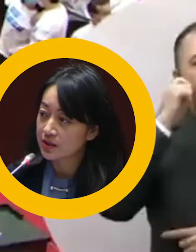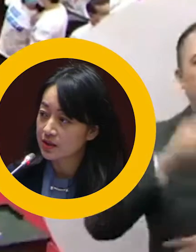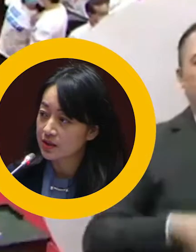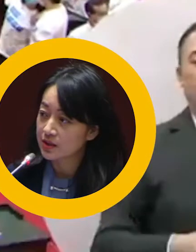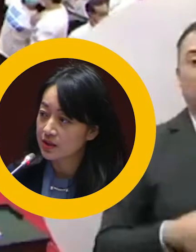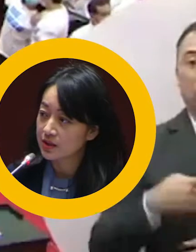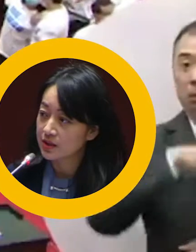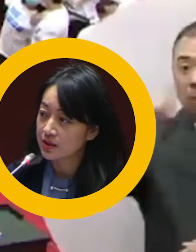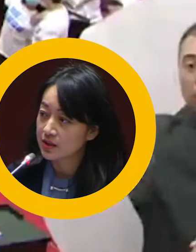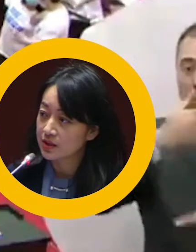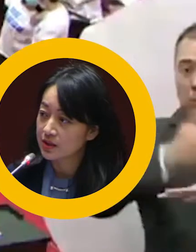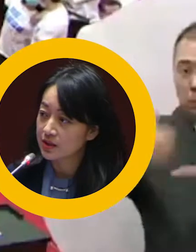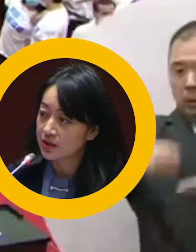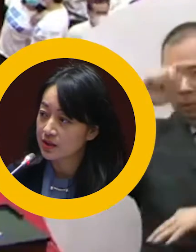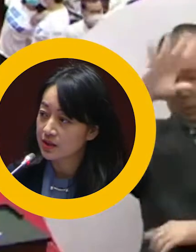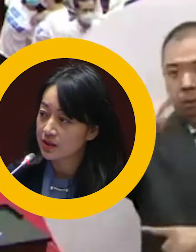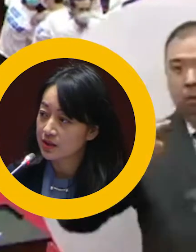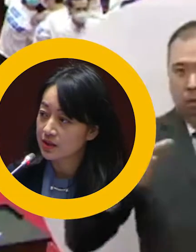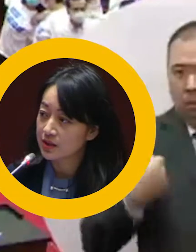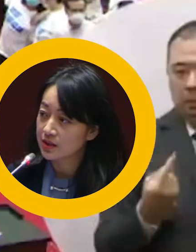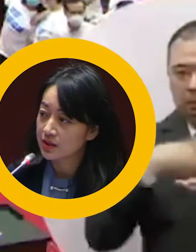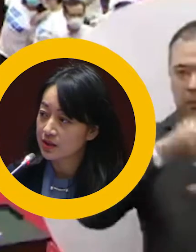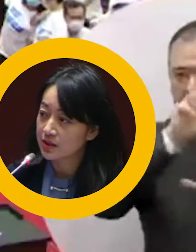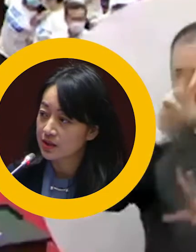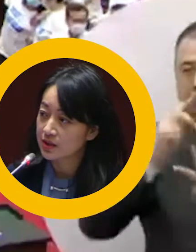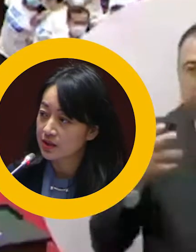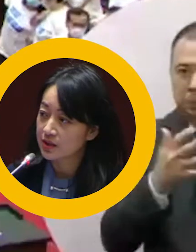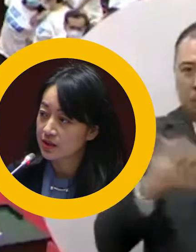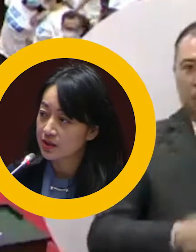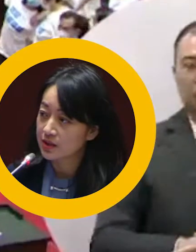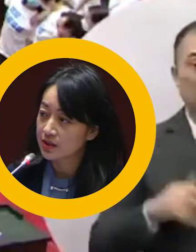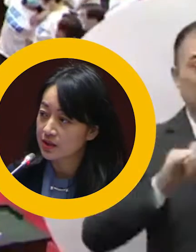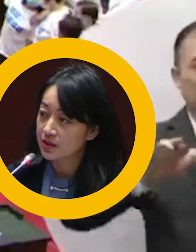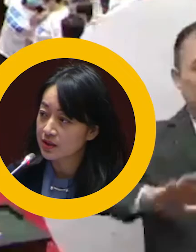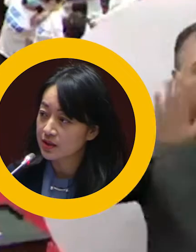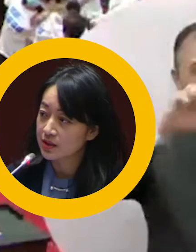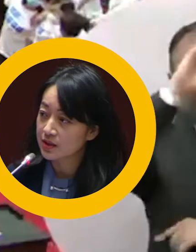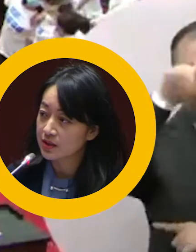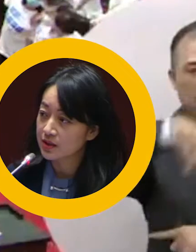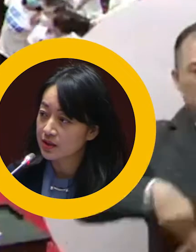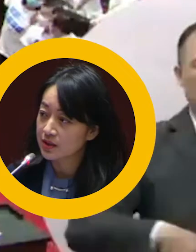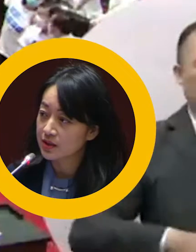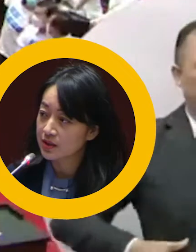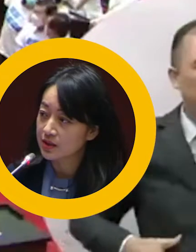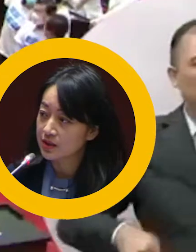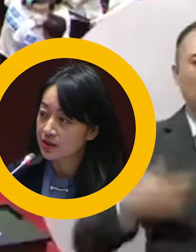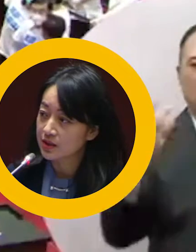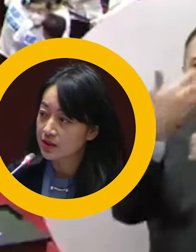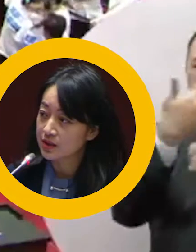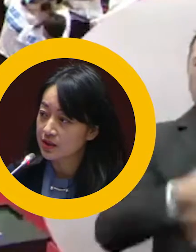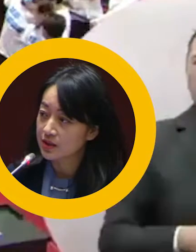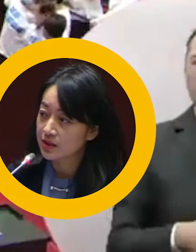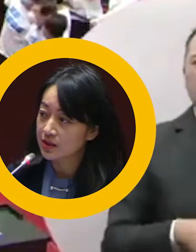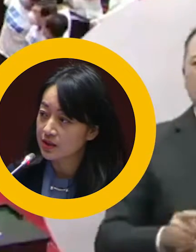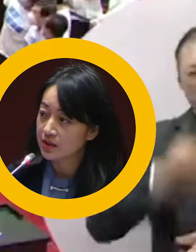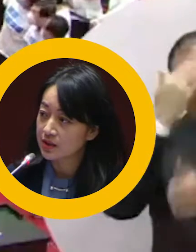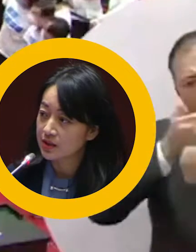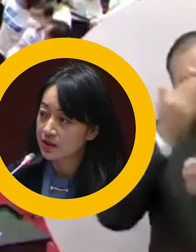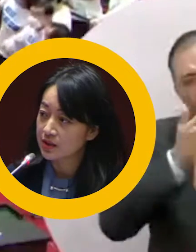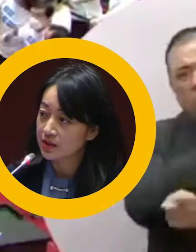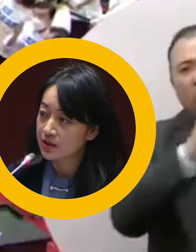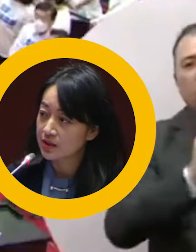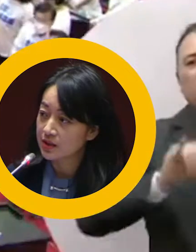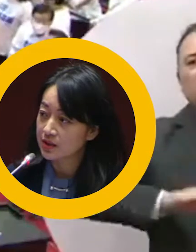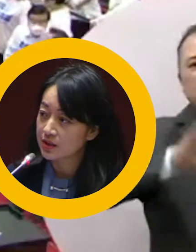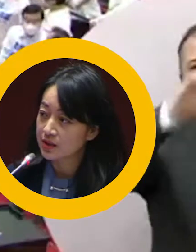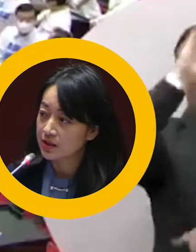野党，就应该要实质监督，我们就应该要质询，让民进党好好来面对，而不是用这样瘫痪一场的方式，让民进党根本没有办